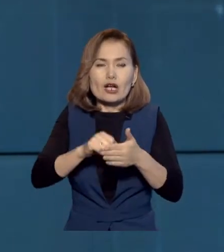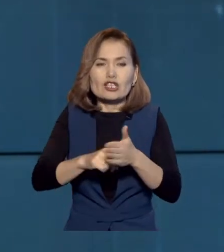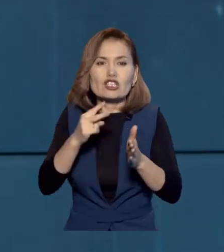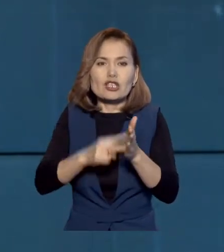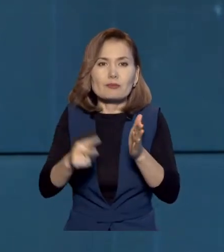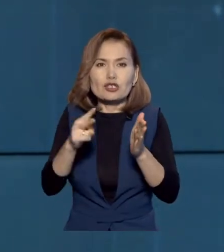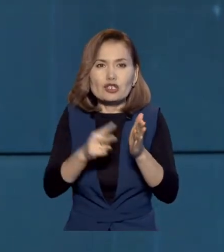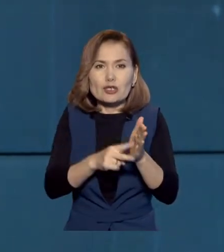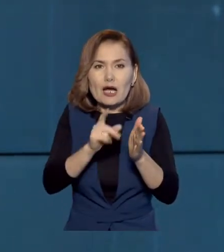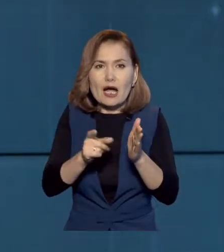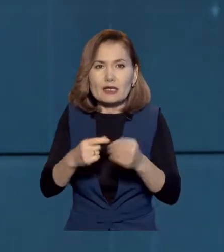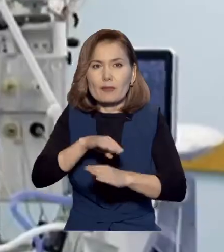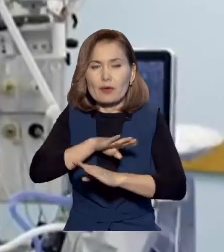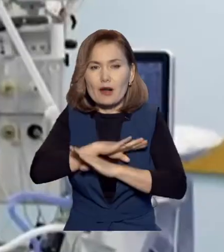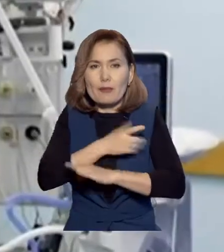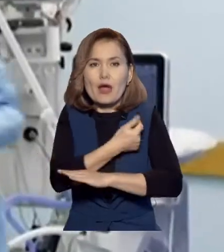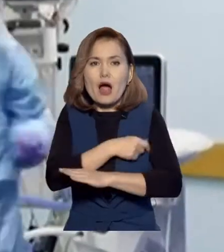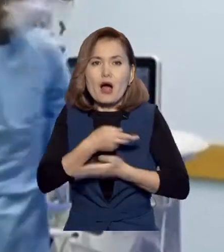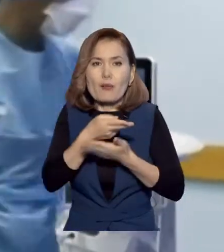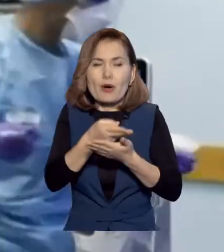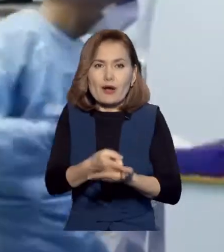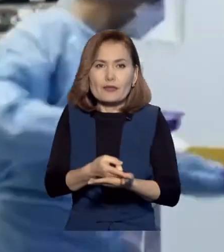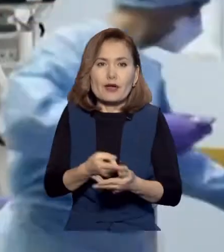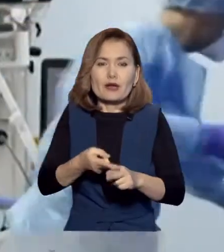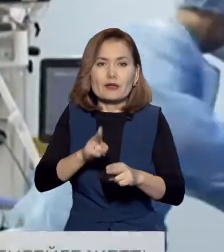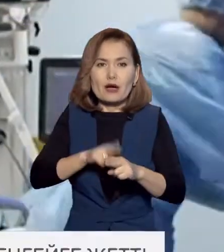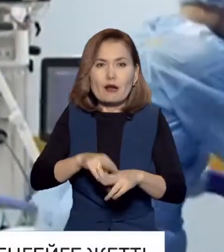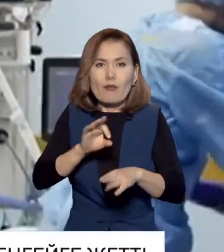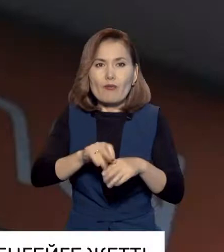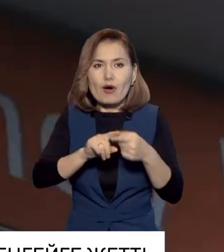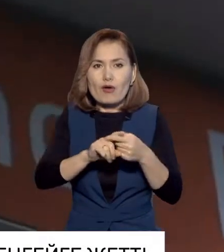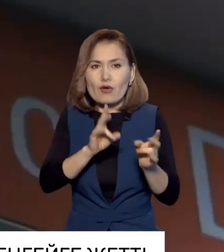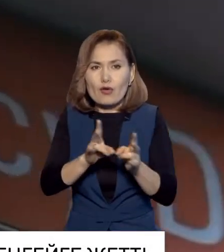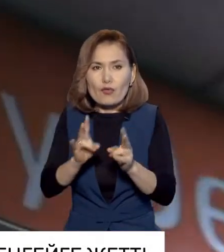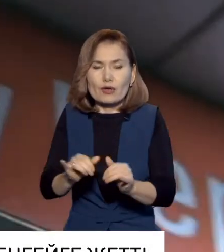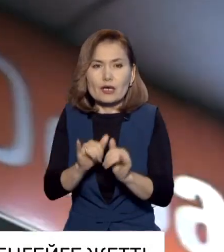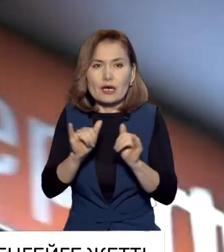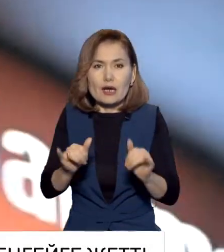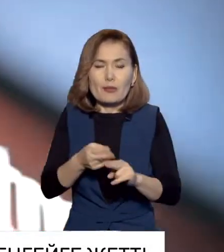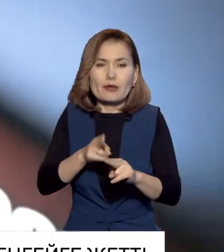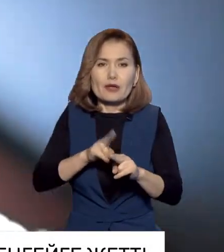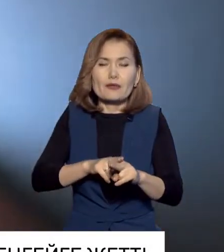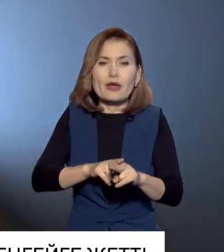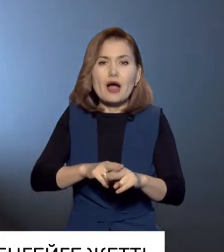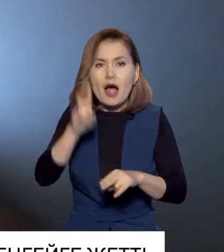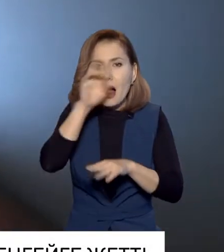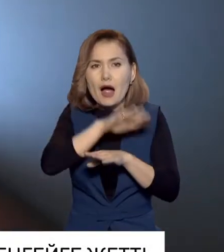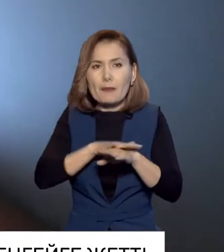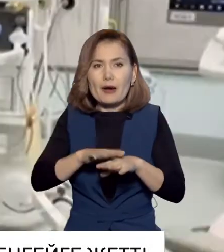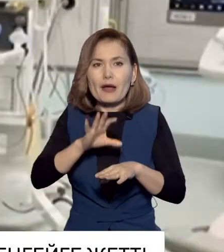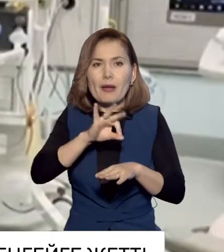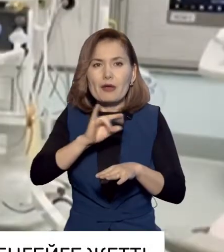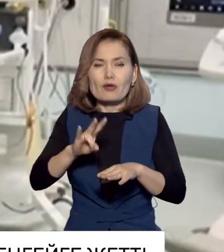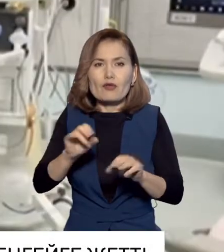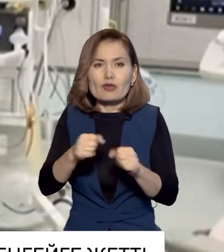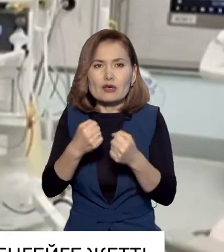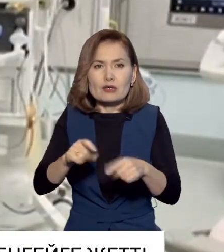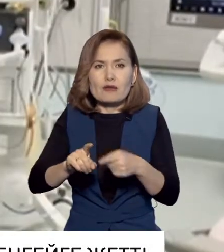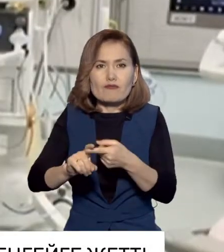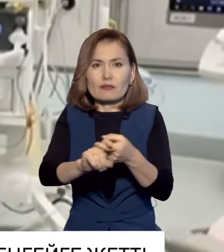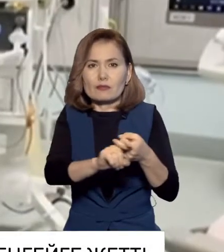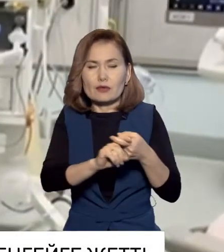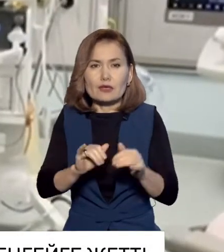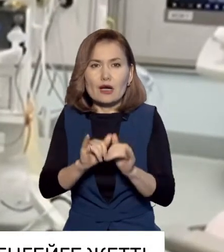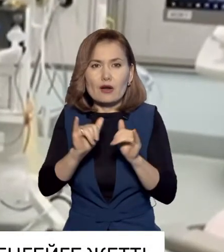болған. Ауруханада жансақтау бөлімдерінде ковидке шалдыққан науқастар саны күрт артты. Жағдайды елде омикрон штамының жылдам таралуы ушықтырып